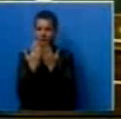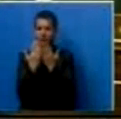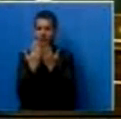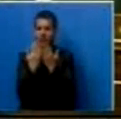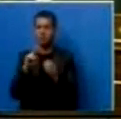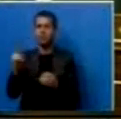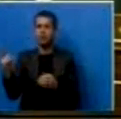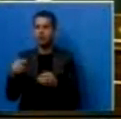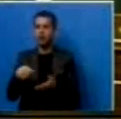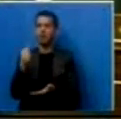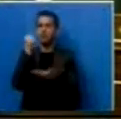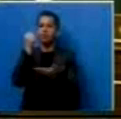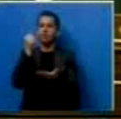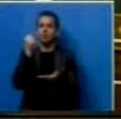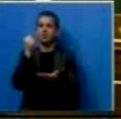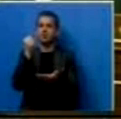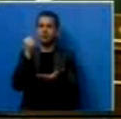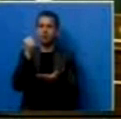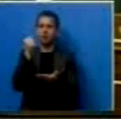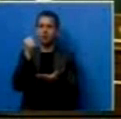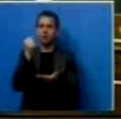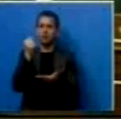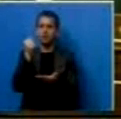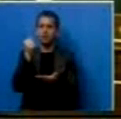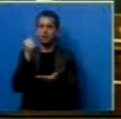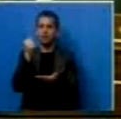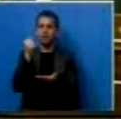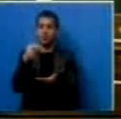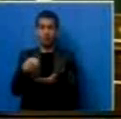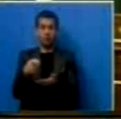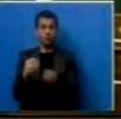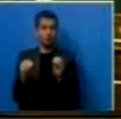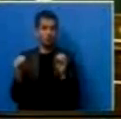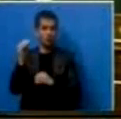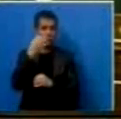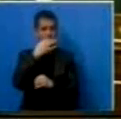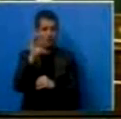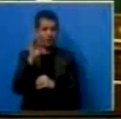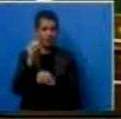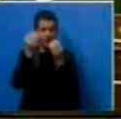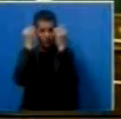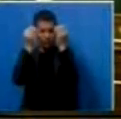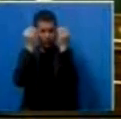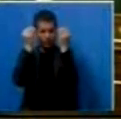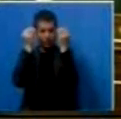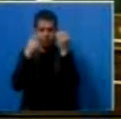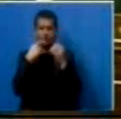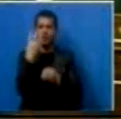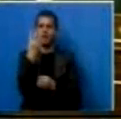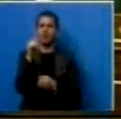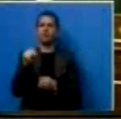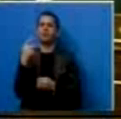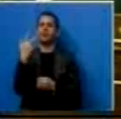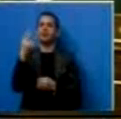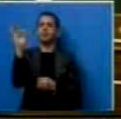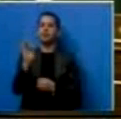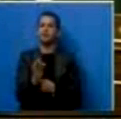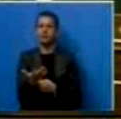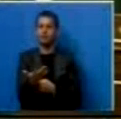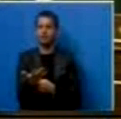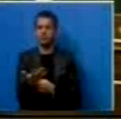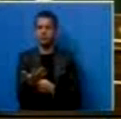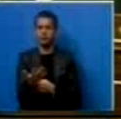po me buxhet minimumi për rritje cilësisë në arsim është 4.3% e buxhetit, se